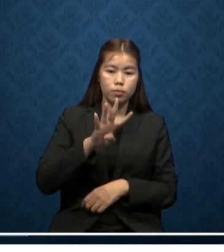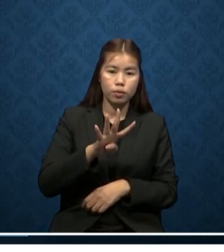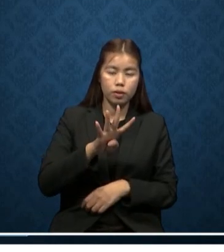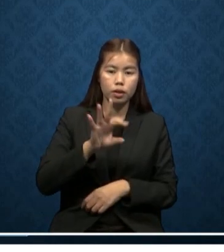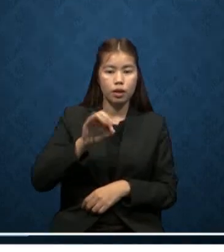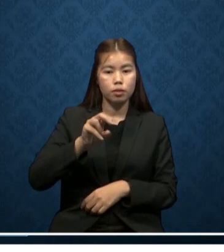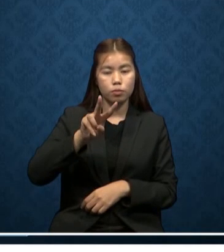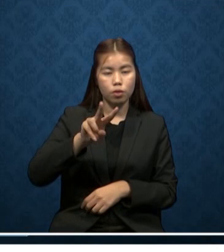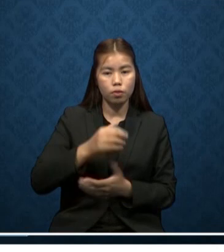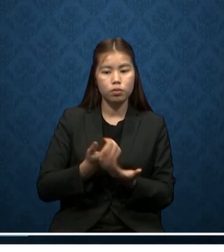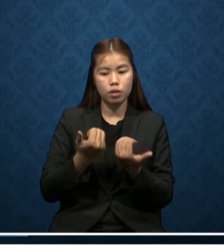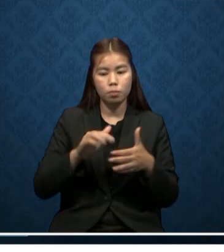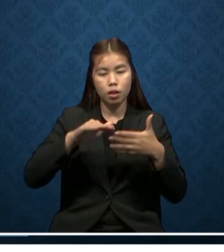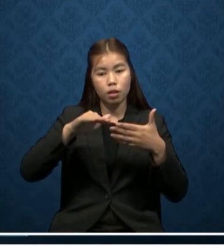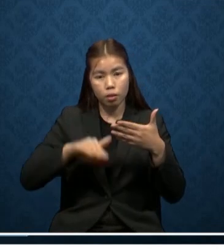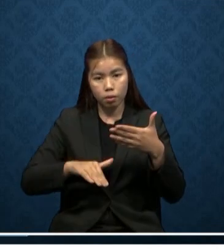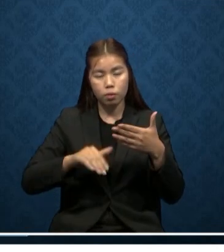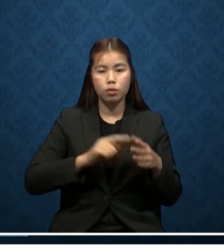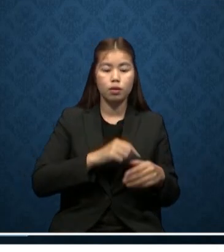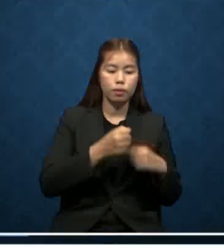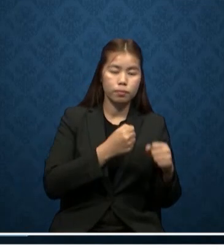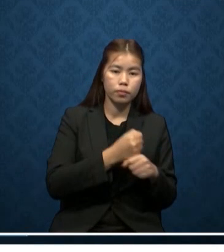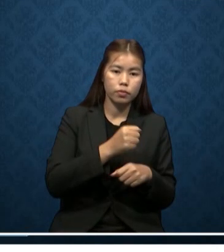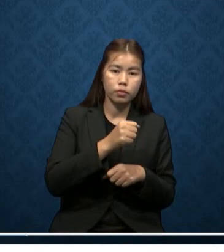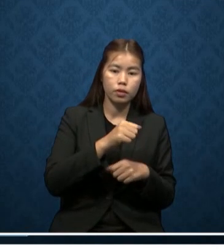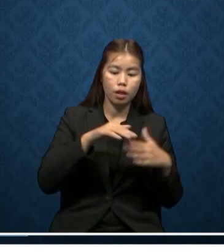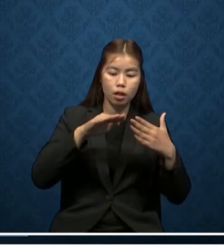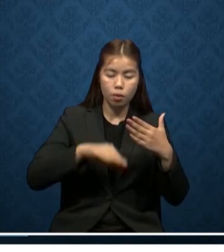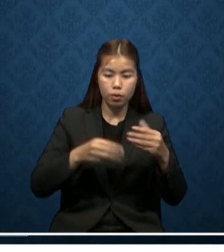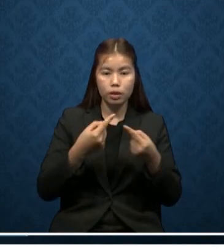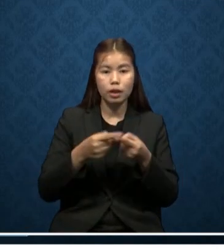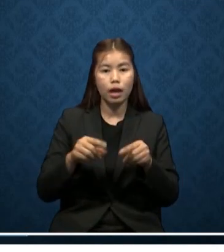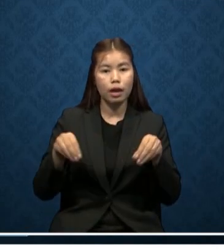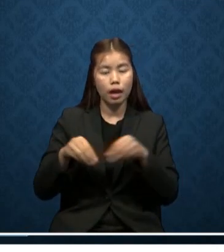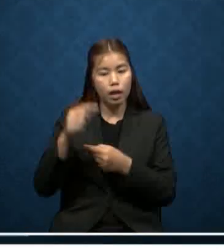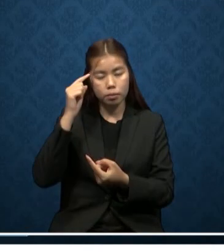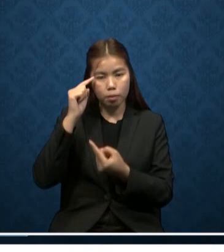ได้ 89มันลดลงนะครับแต่ก็ใกล้เคียงที่จะบรรลุเป้า